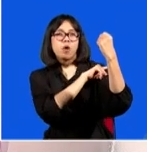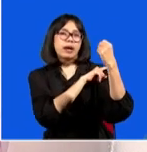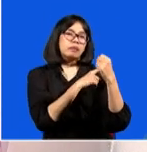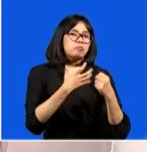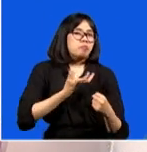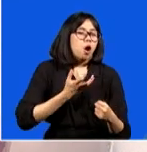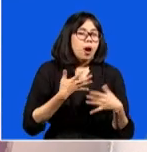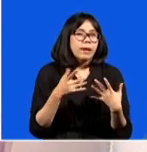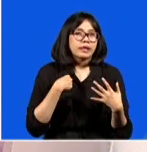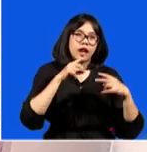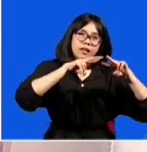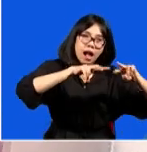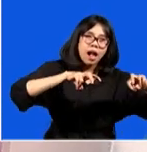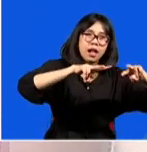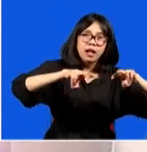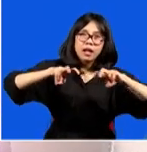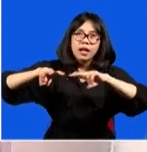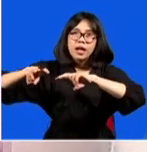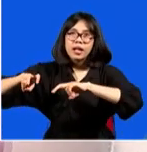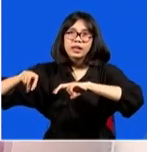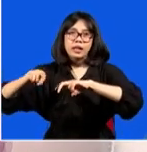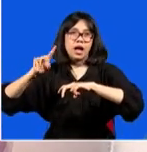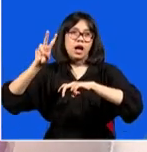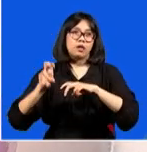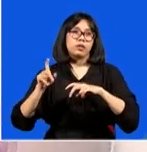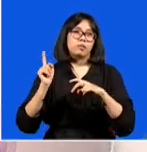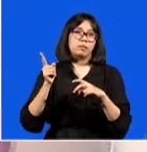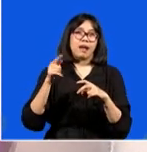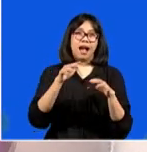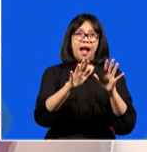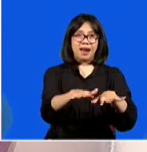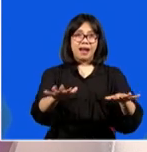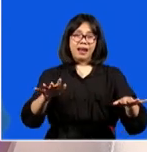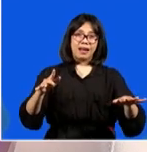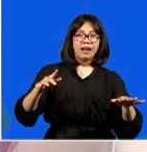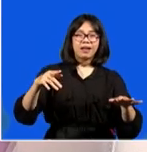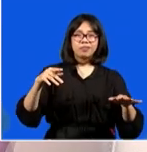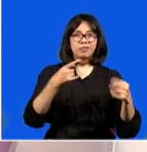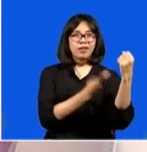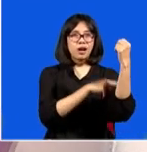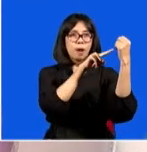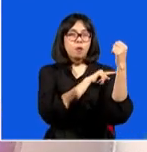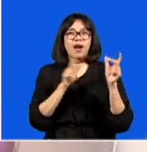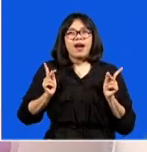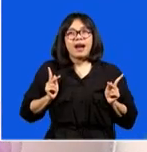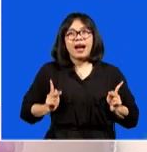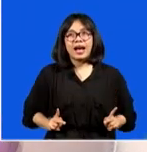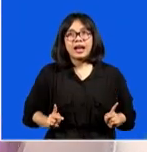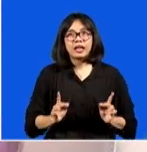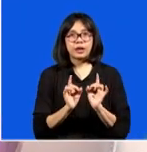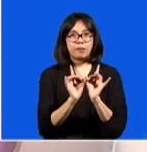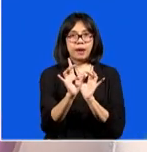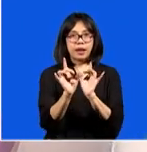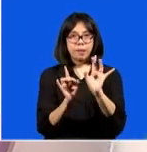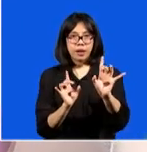Mengapa karena setiap angkatan dan setiap anak memiliki karakter yang berbeda dan perlu penanganan yang berbeda satu